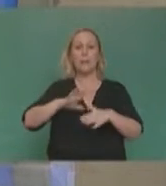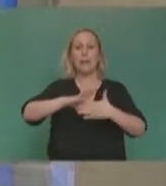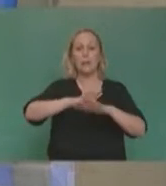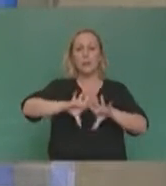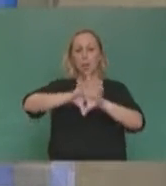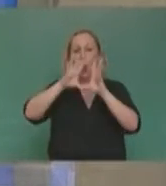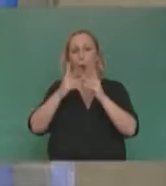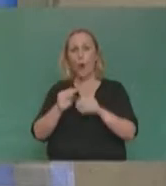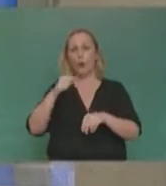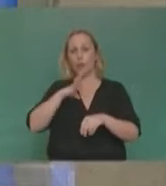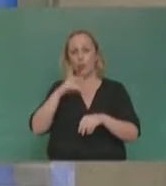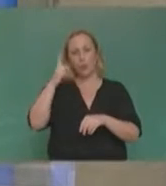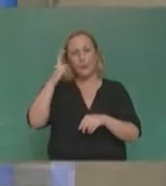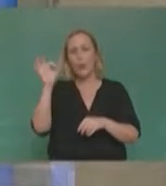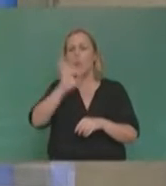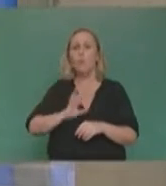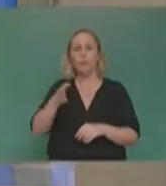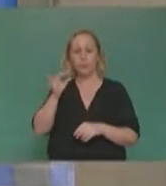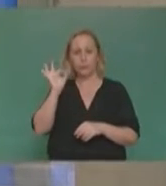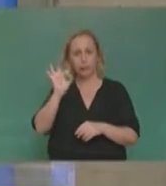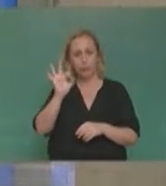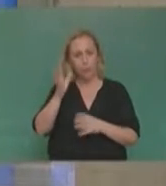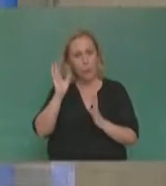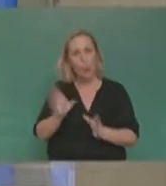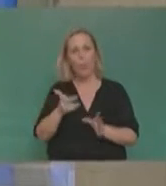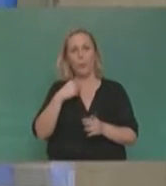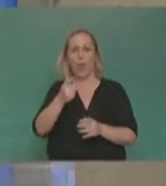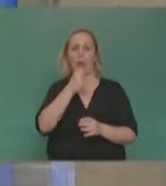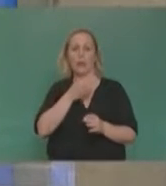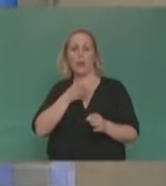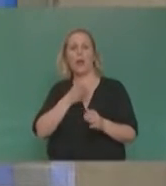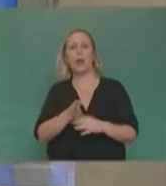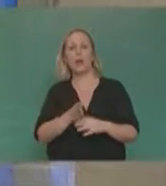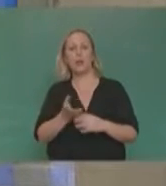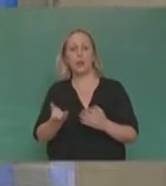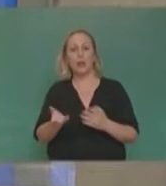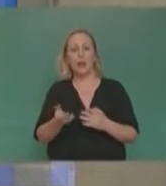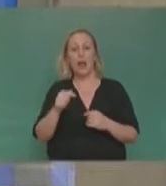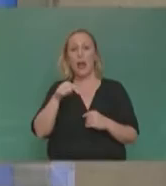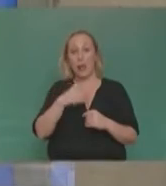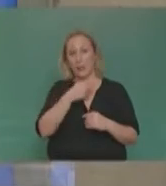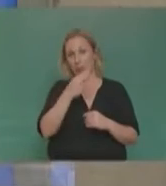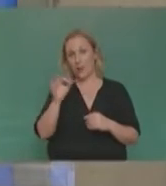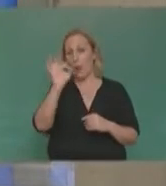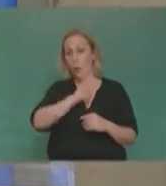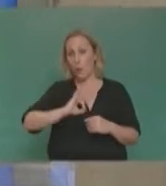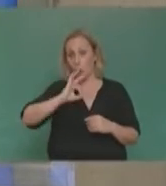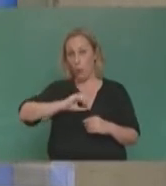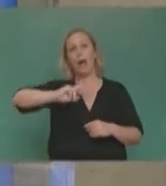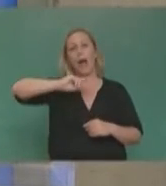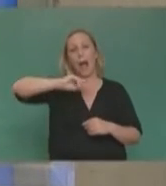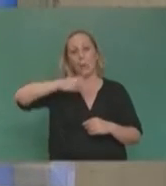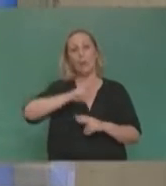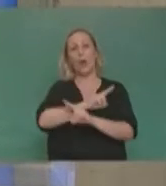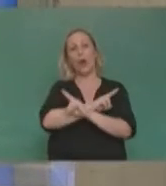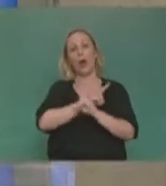υπηρεσίες, που οι δημότες το ξέρουν, που έχουν πιο εύκολη πρόσβαση. Άρα σε αυτό το πρώτο ερώτημα απαντώ με